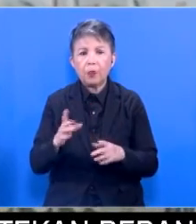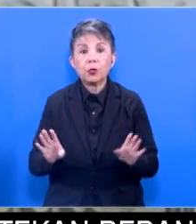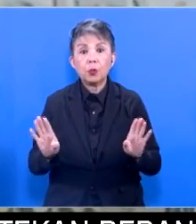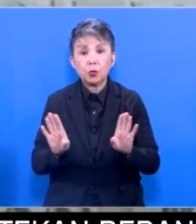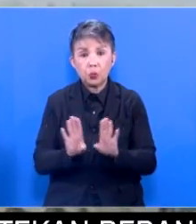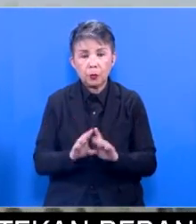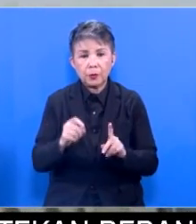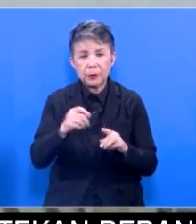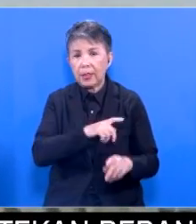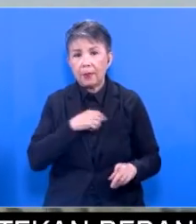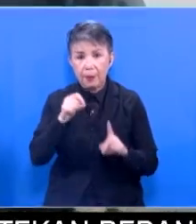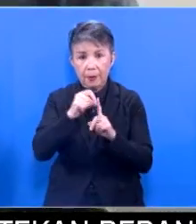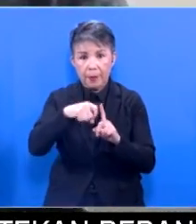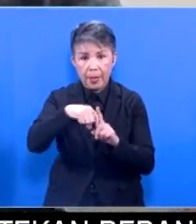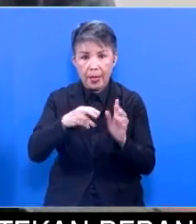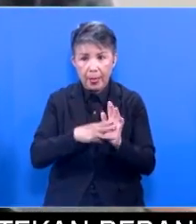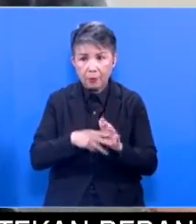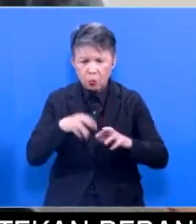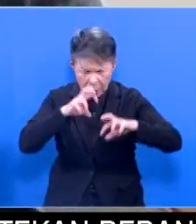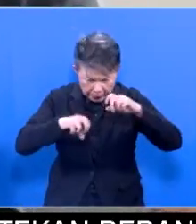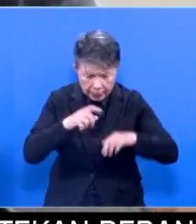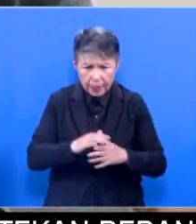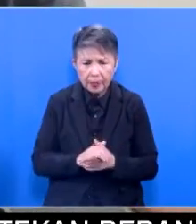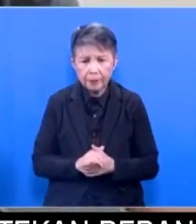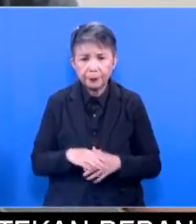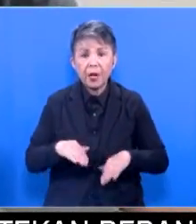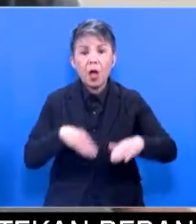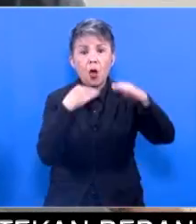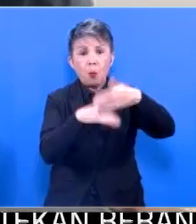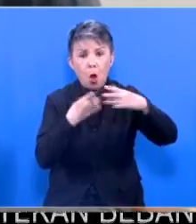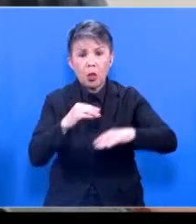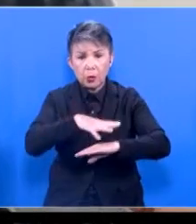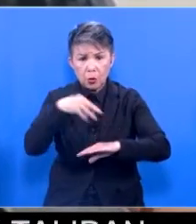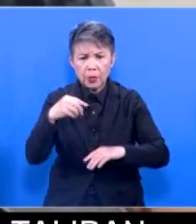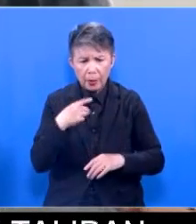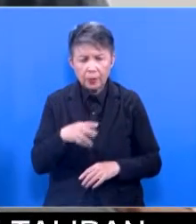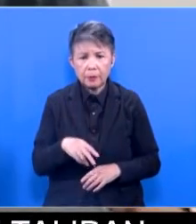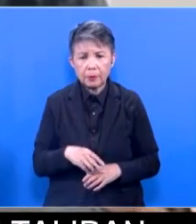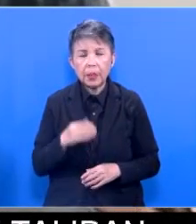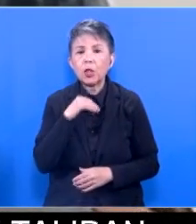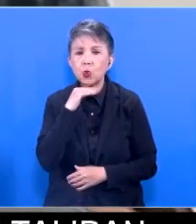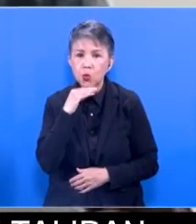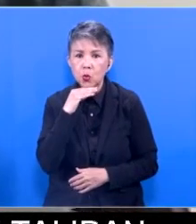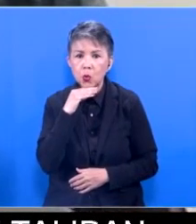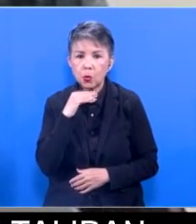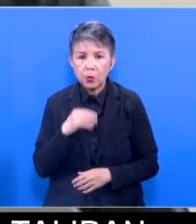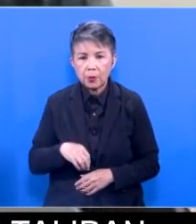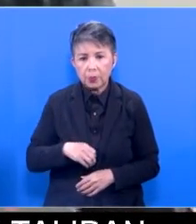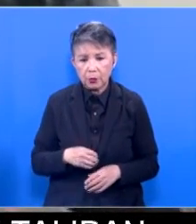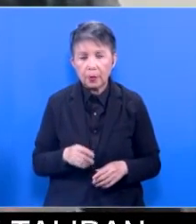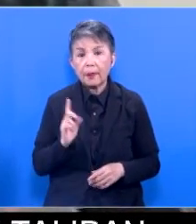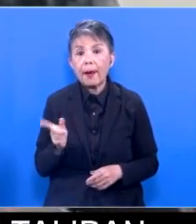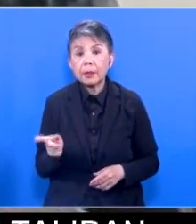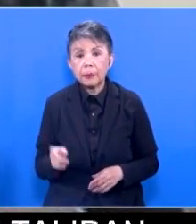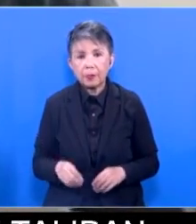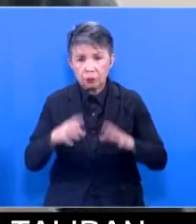ketika PPKM. Mengenai penutupan mal ini sendiri, kita masih menunggu hasil laporan investigasi, karena memang ada beberapa tahapan yang harus mereka